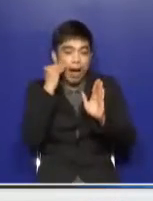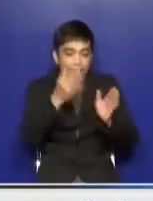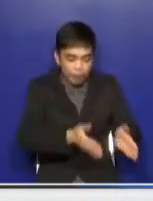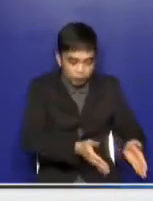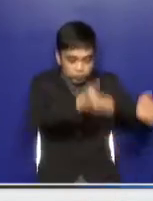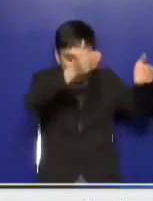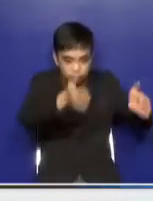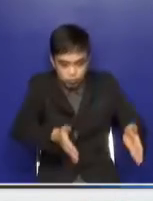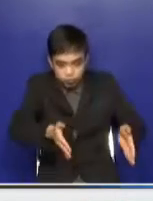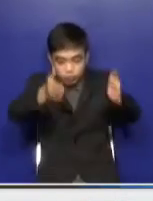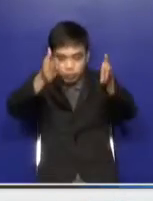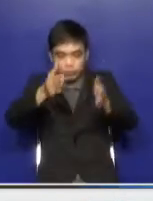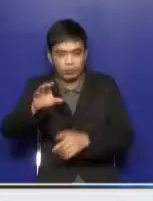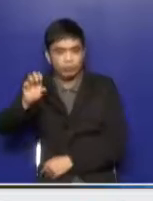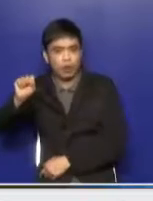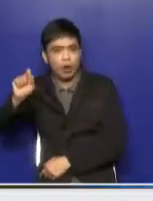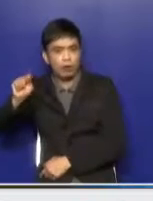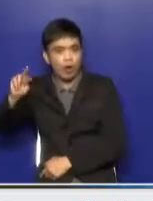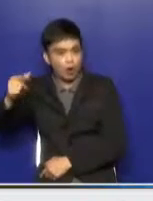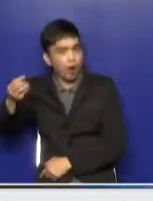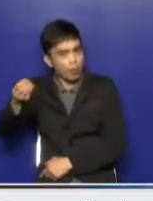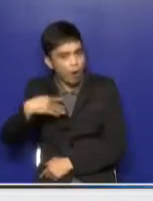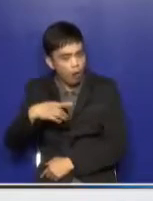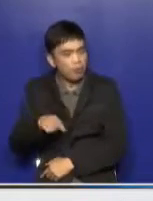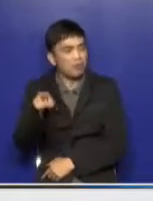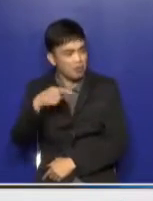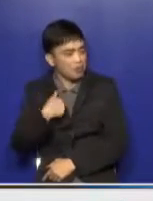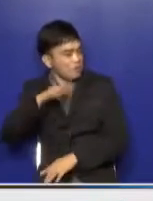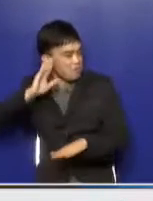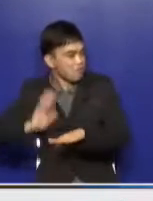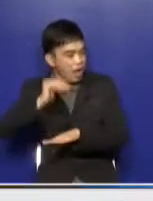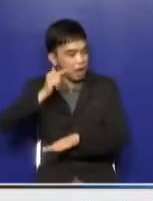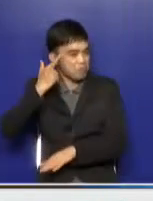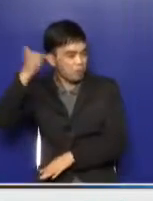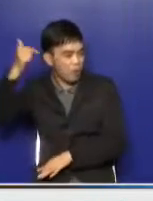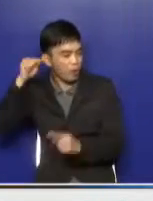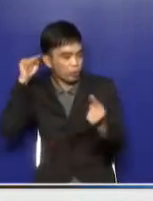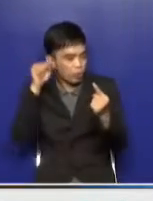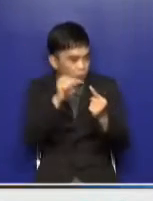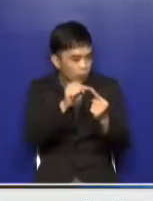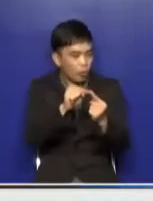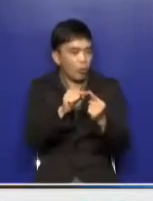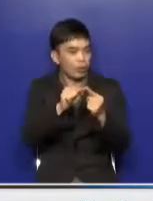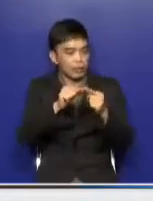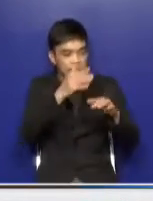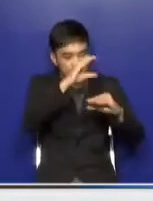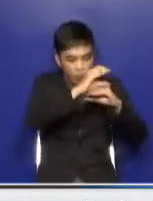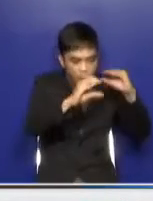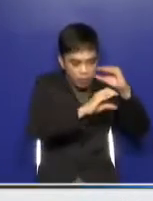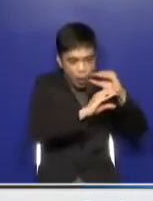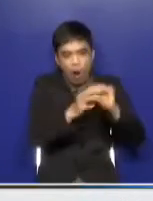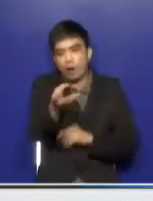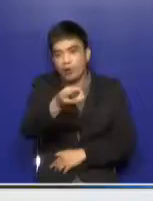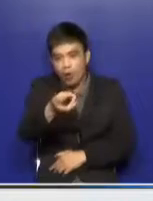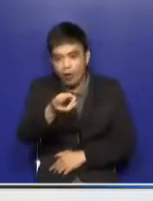งานตรวจเงินแผ่นดินบอกว่าไม่มีผู้เชี่ยวชาญไม่มีผู้ชำนาญงานหรือมีวิศวกรก็มีน้อยการ